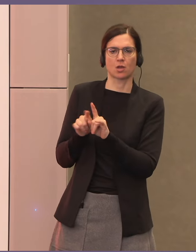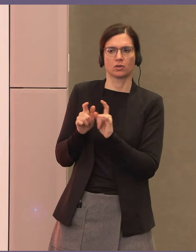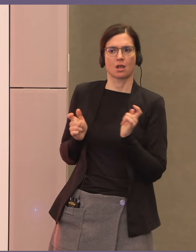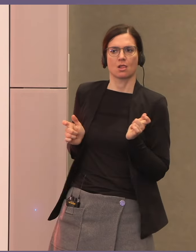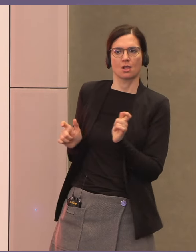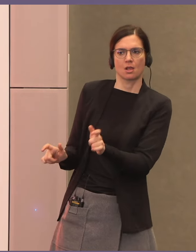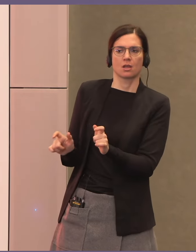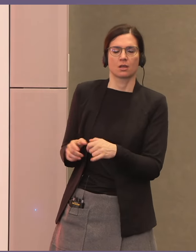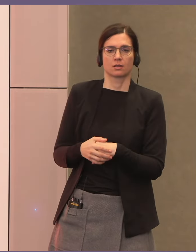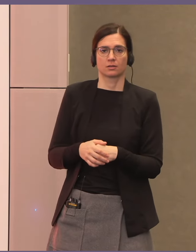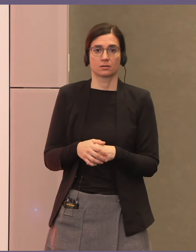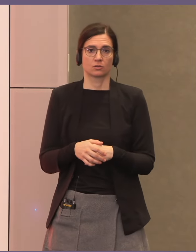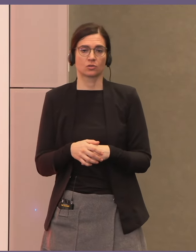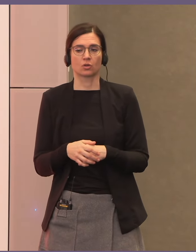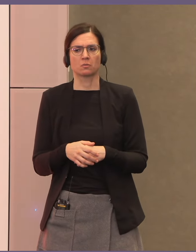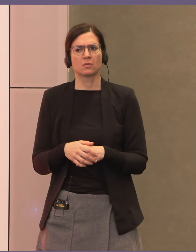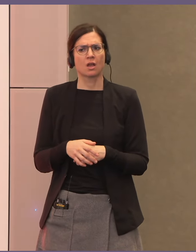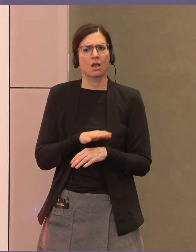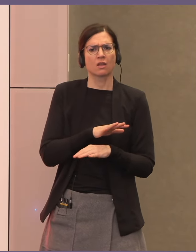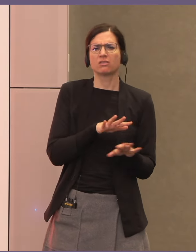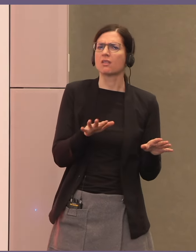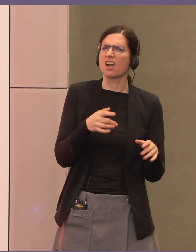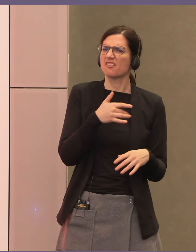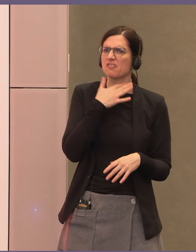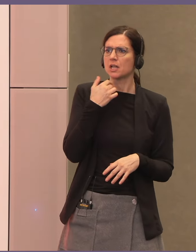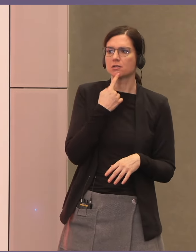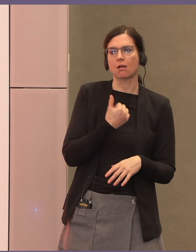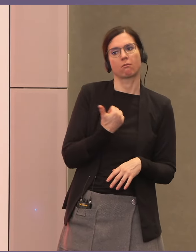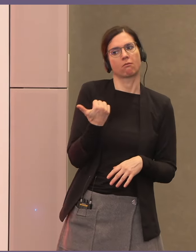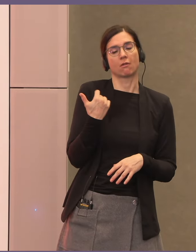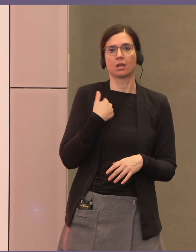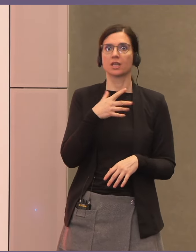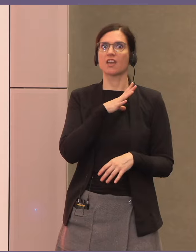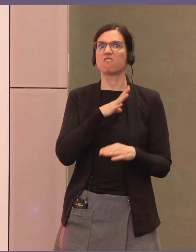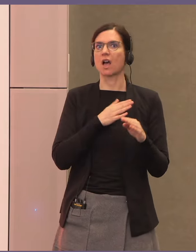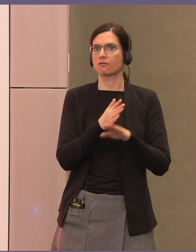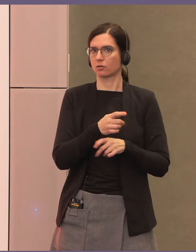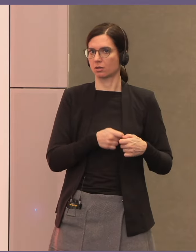Emanzipation als eine Gefahr für die Gesellschaft konstruieren.